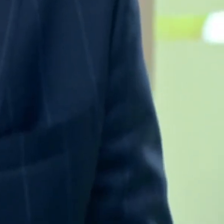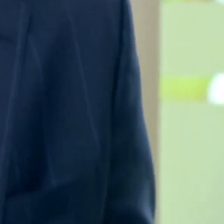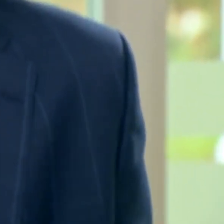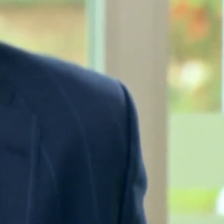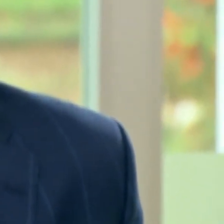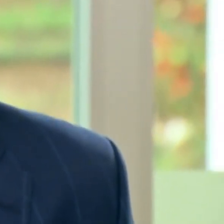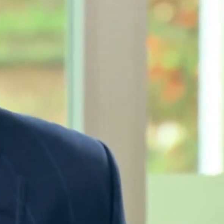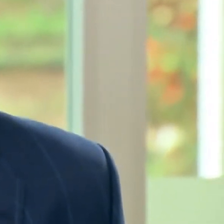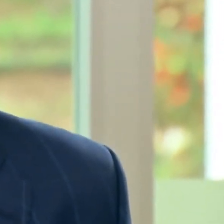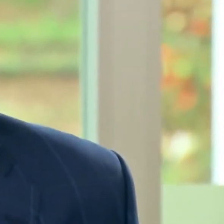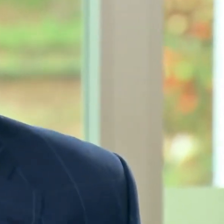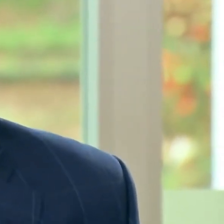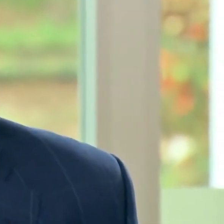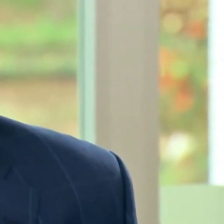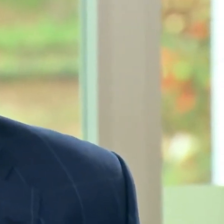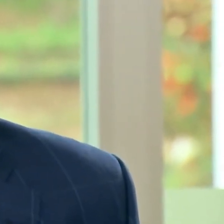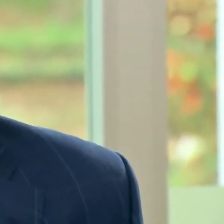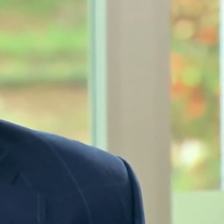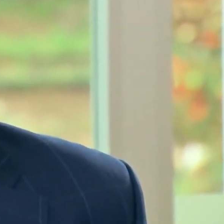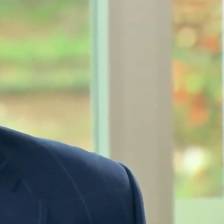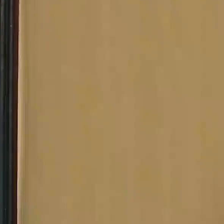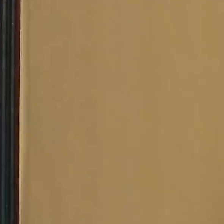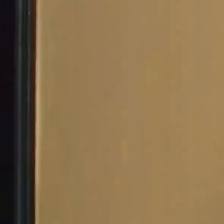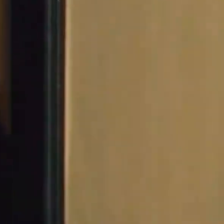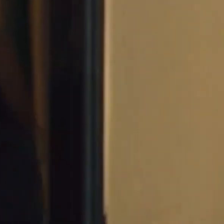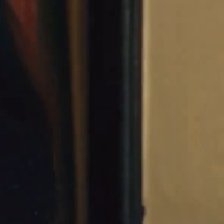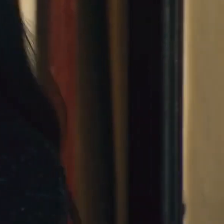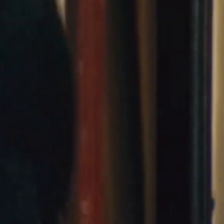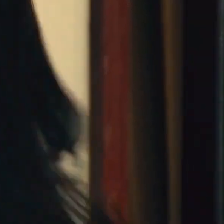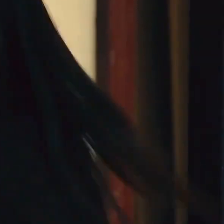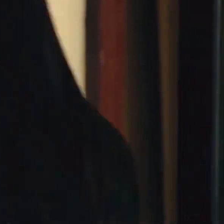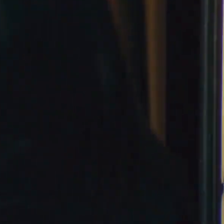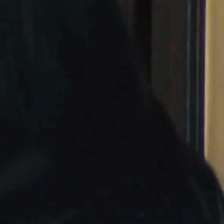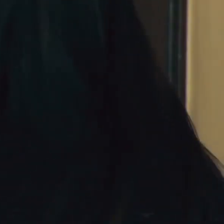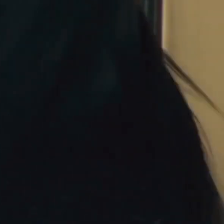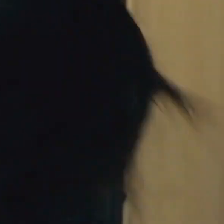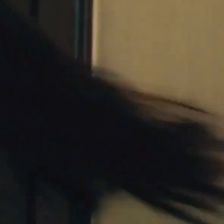Ömer çalışma masasında bir dosya okuyor. Zehra odaya daldı panikle.